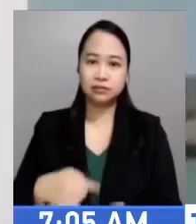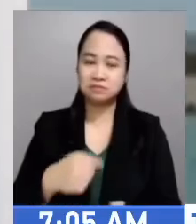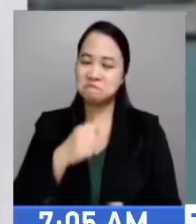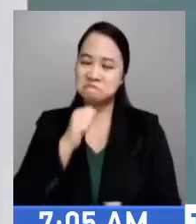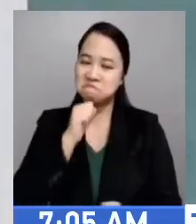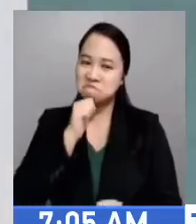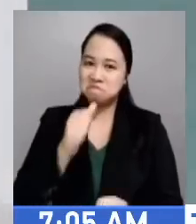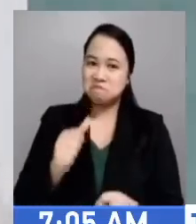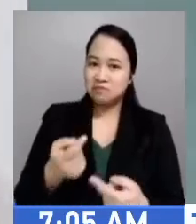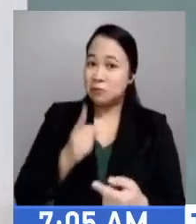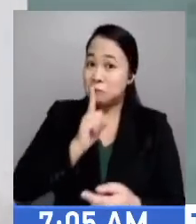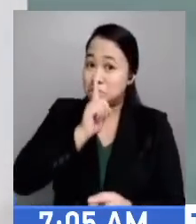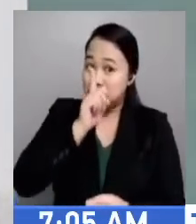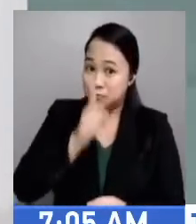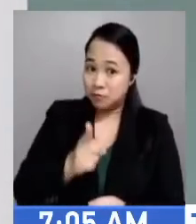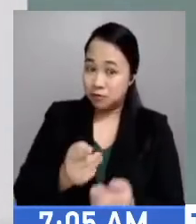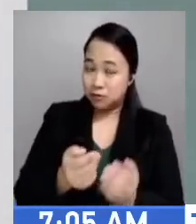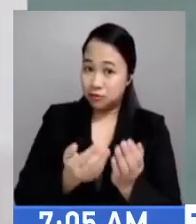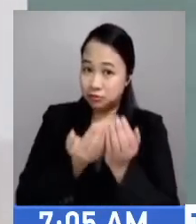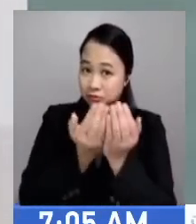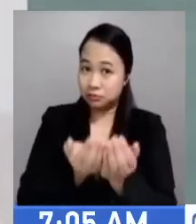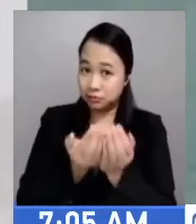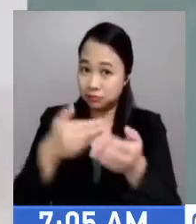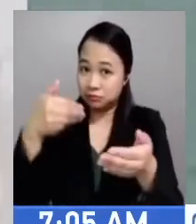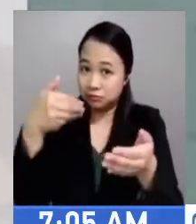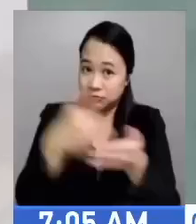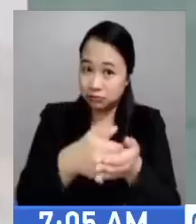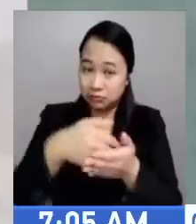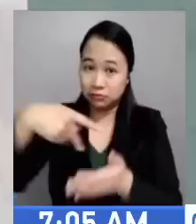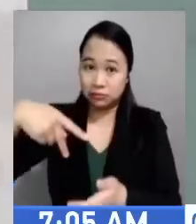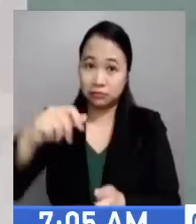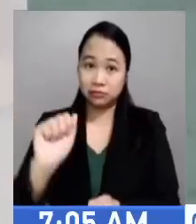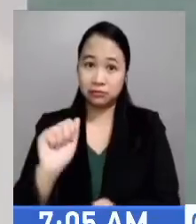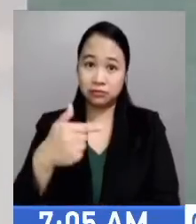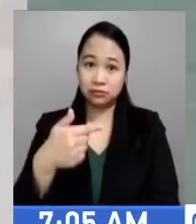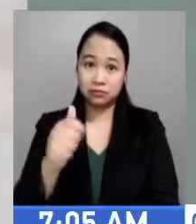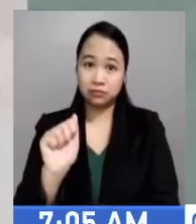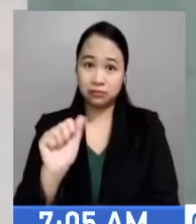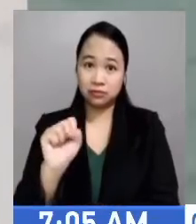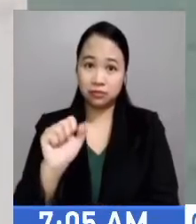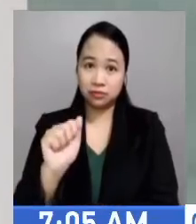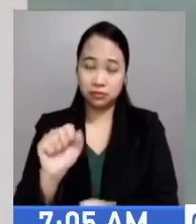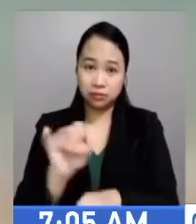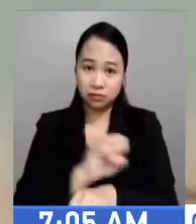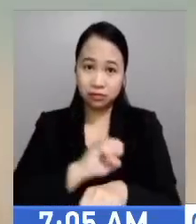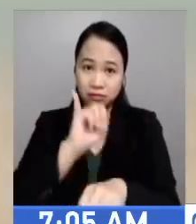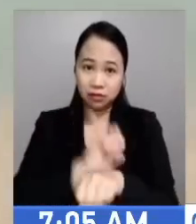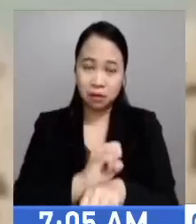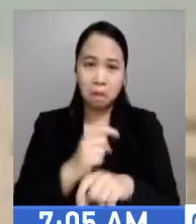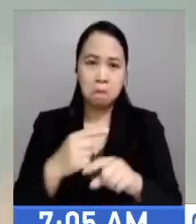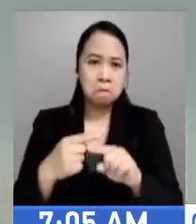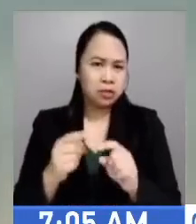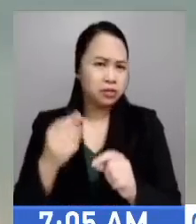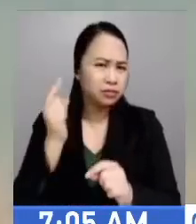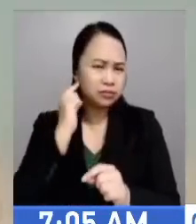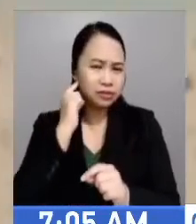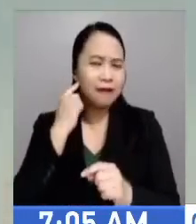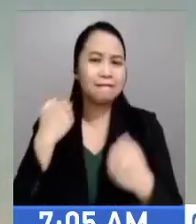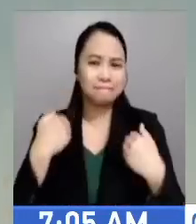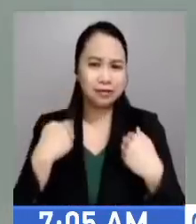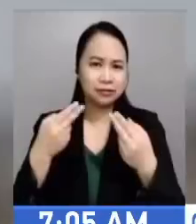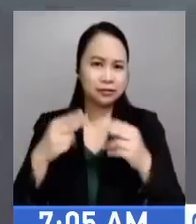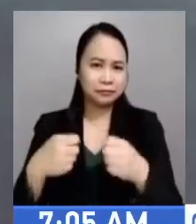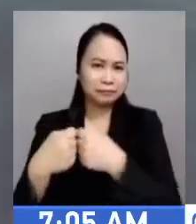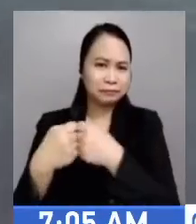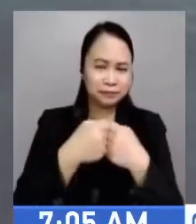ng China Coast Guard sa Pag-asa Island. Pero kinumpirma ng Westcom na may insidente ng tila agawan ng isang lumulutang na debris na inanod malapit